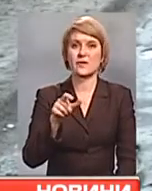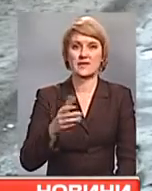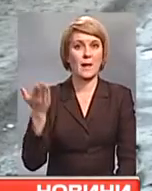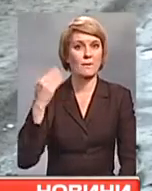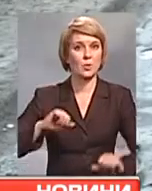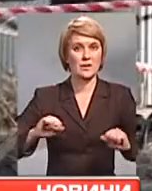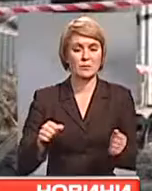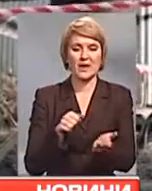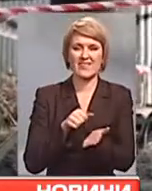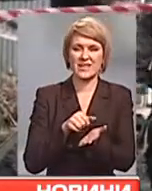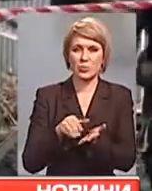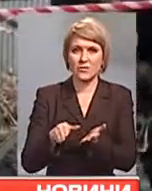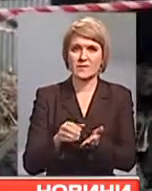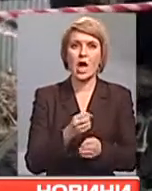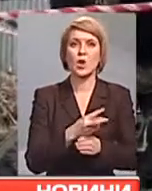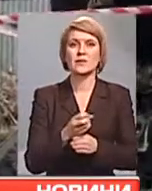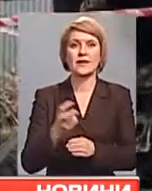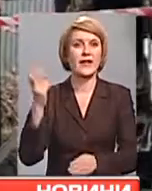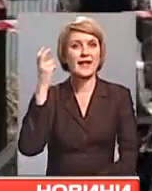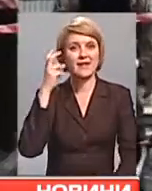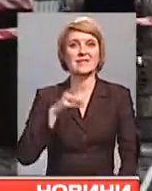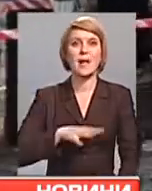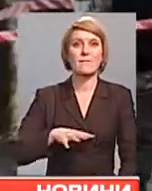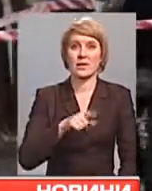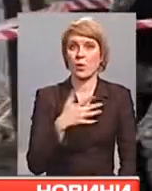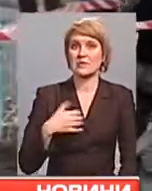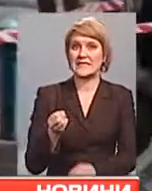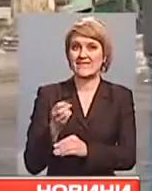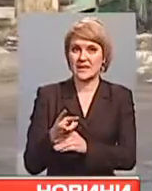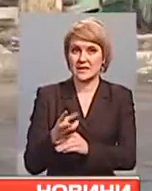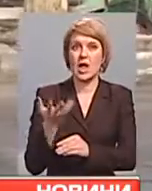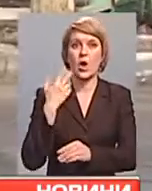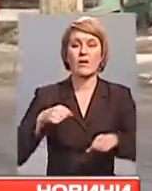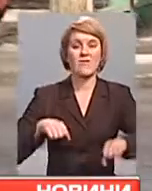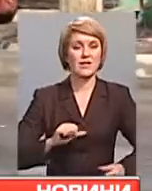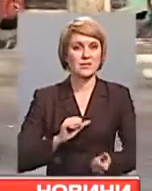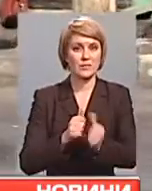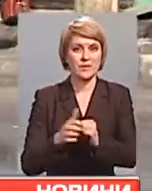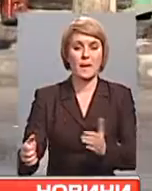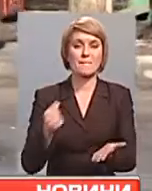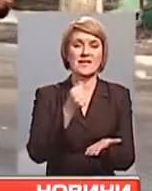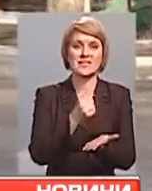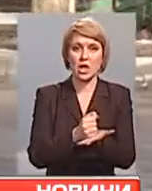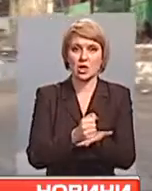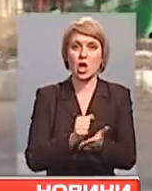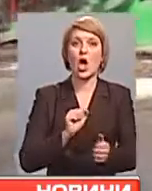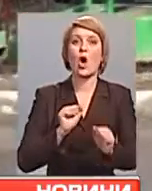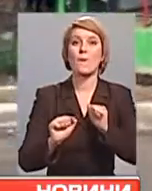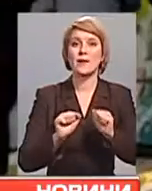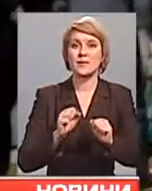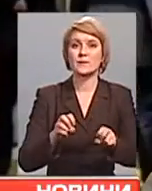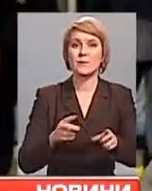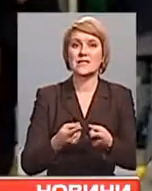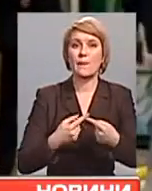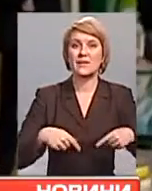майдан. За це його звільнили з органів. Коли влада змінилася, призначили командиром спецпідрозділу. Стежити за порядком на Харківщині. Хто за